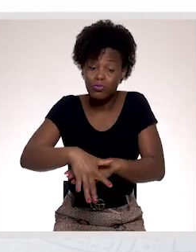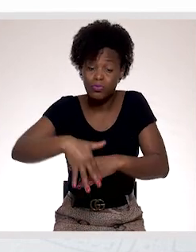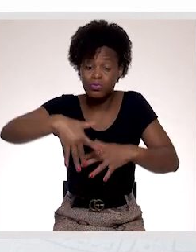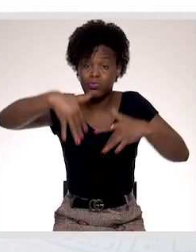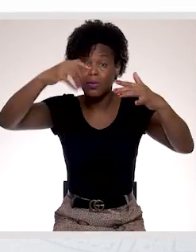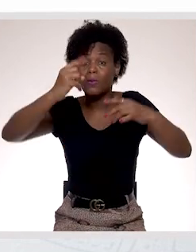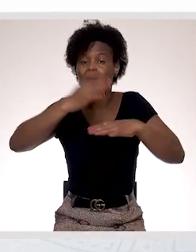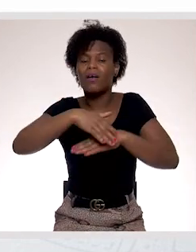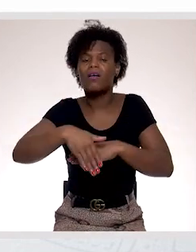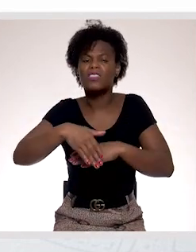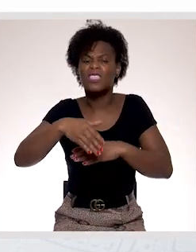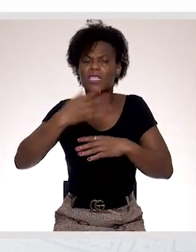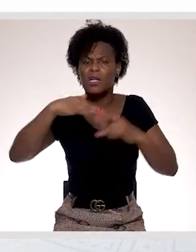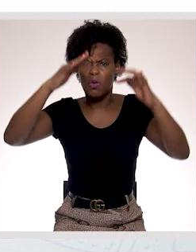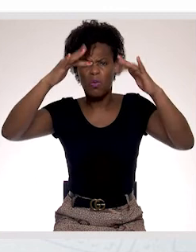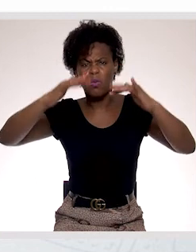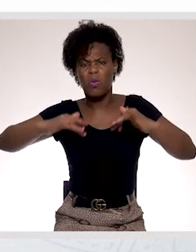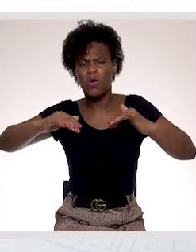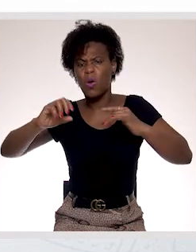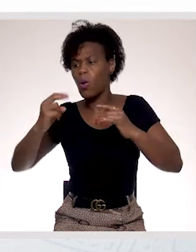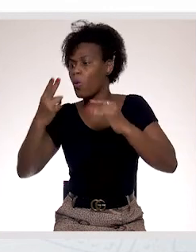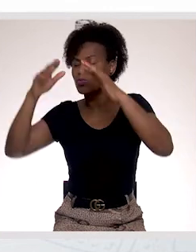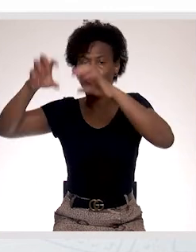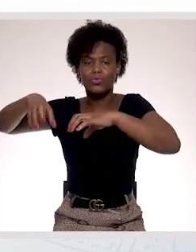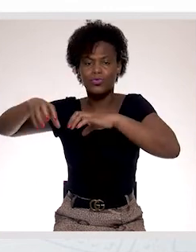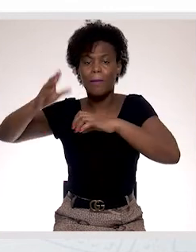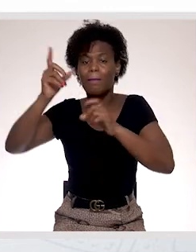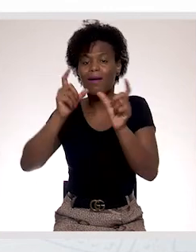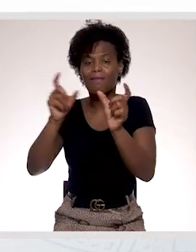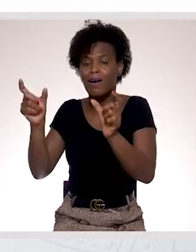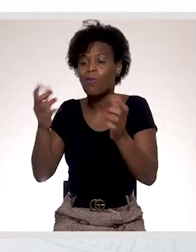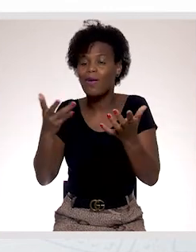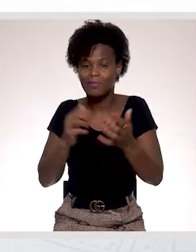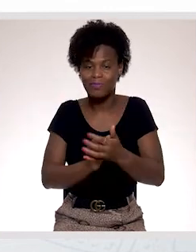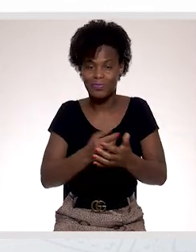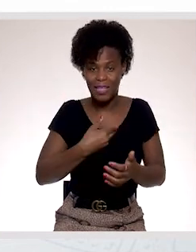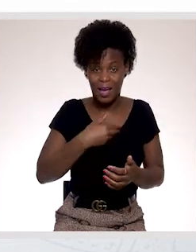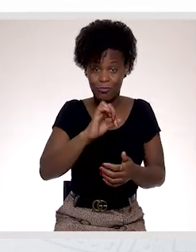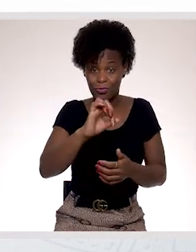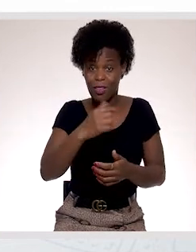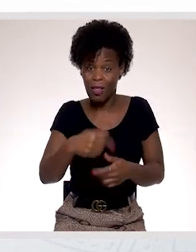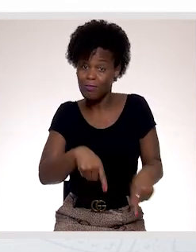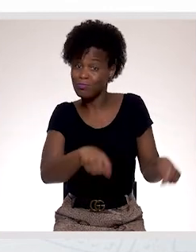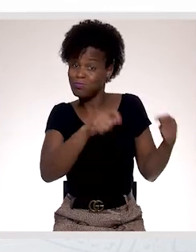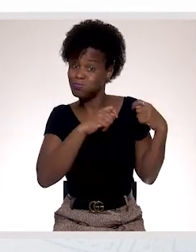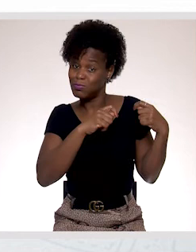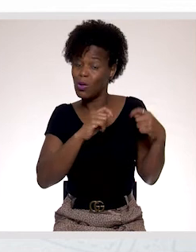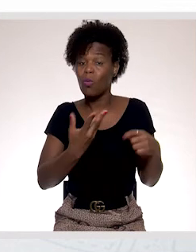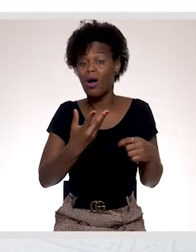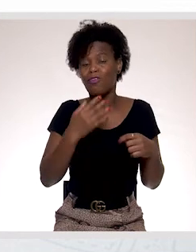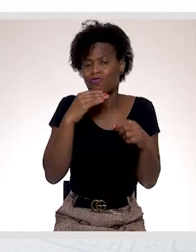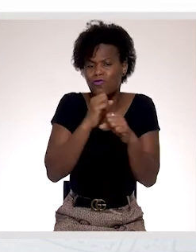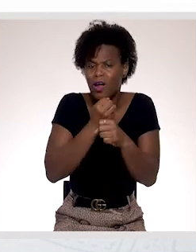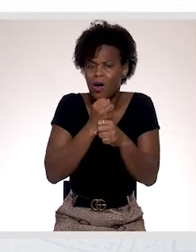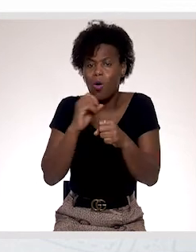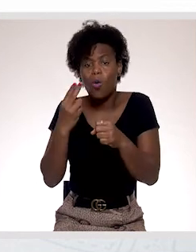à cause de la neige ou à cause de la pluie. D. Vous devez porter votre manteau car il fait